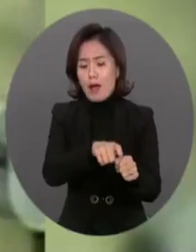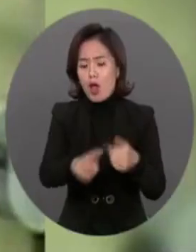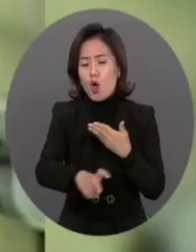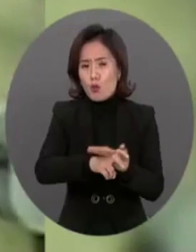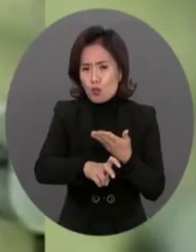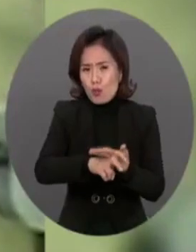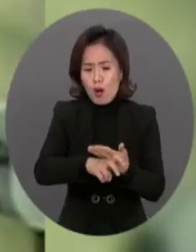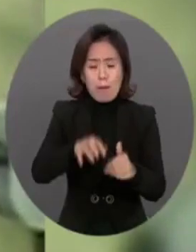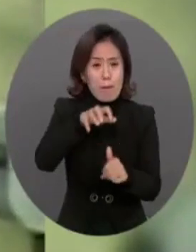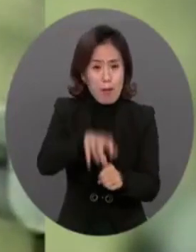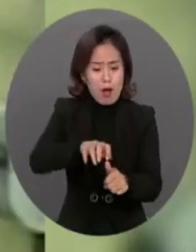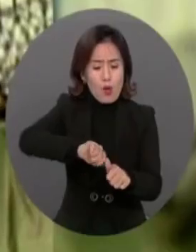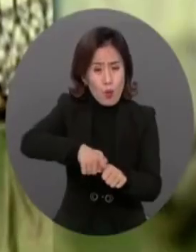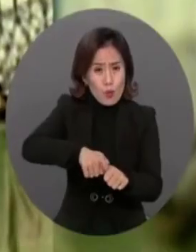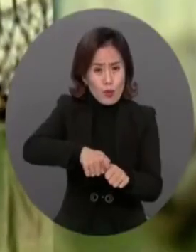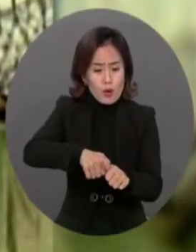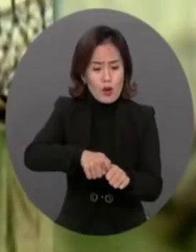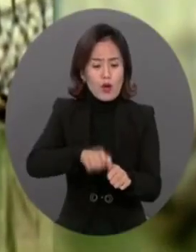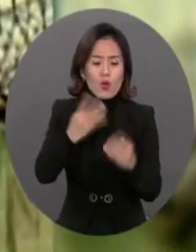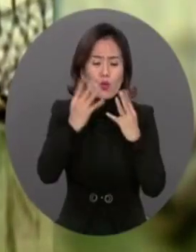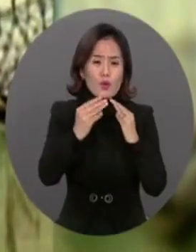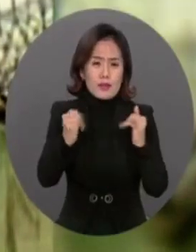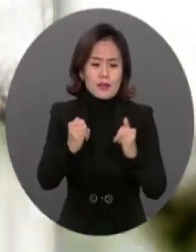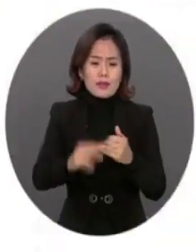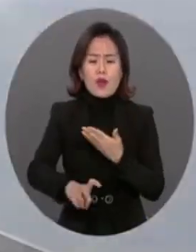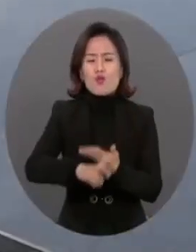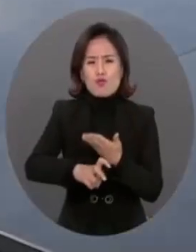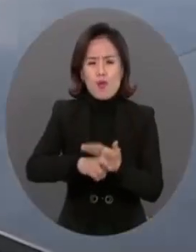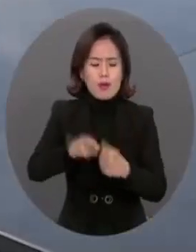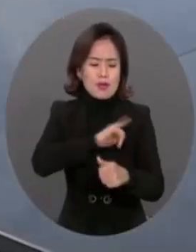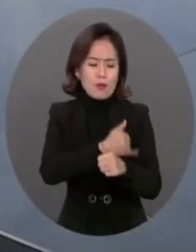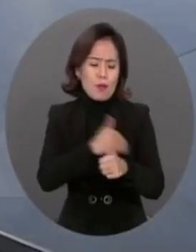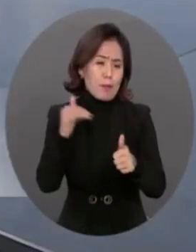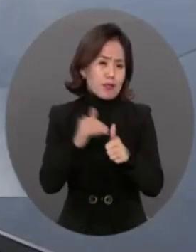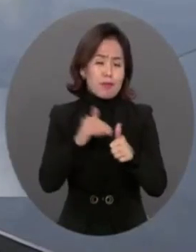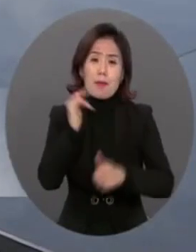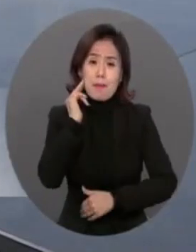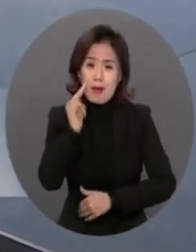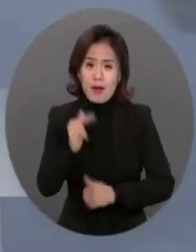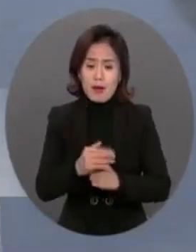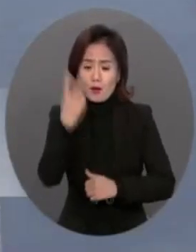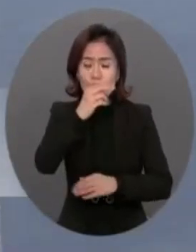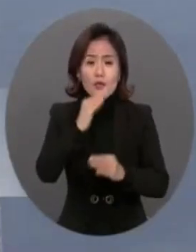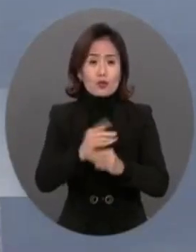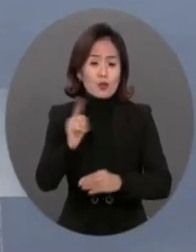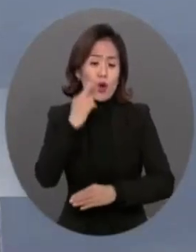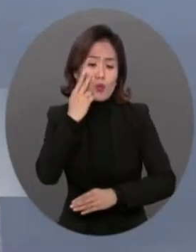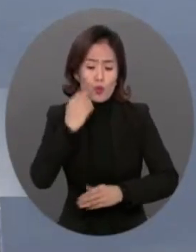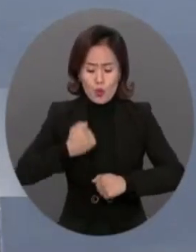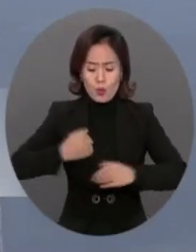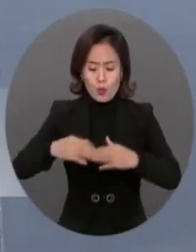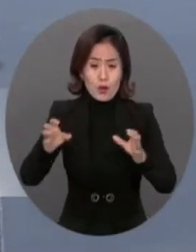감금과 물고문 등 수감자들에 대한 인권 침해로 악명 높습니다. 이곳에서 벌어진 인권 침해를 조사 중인 미국